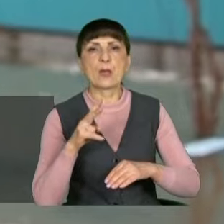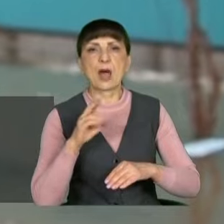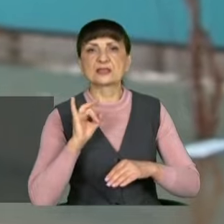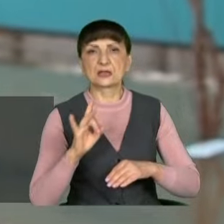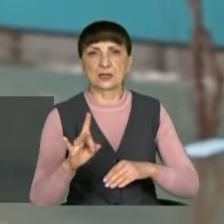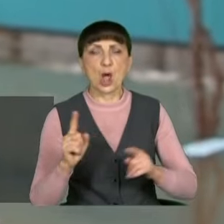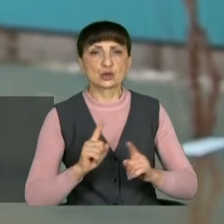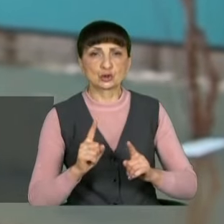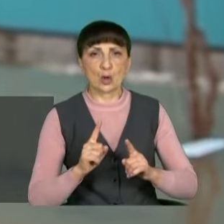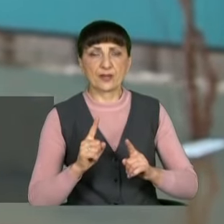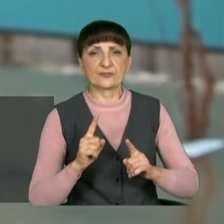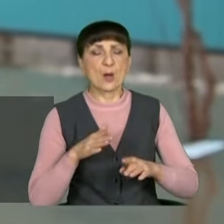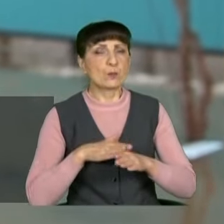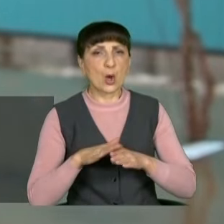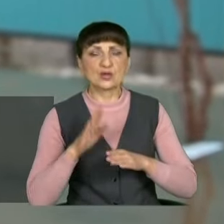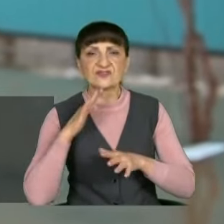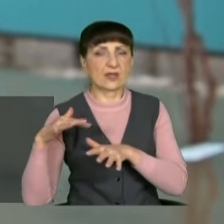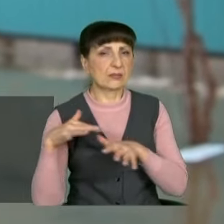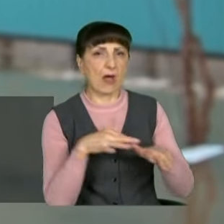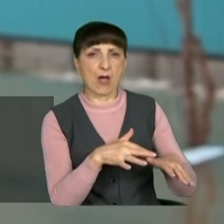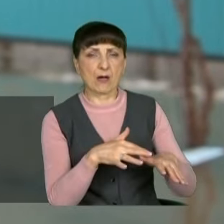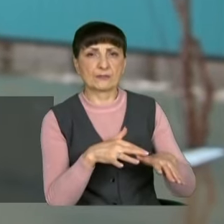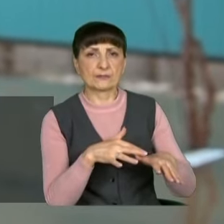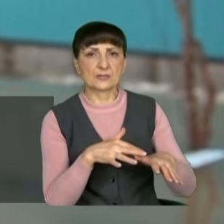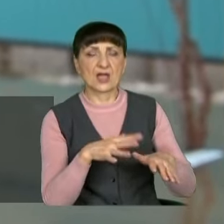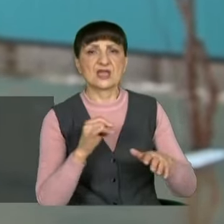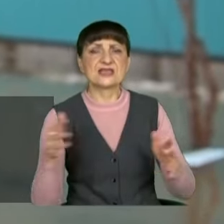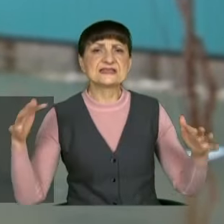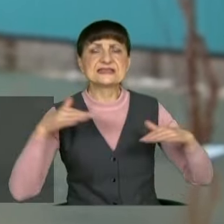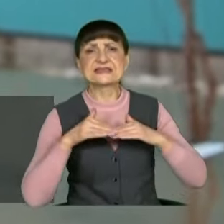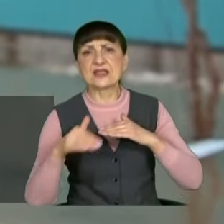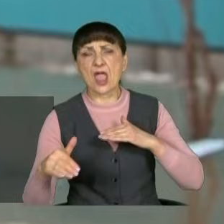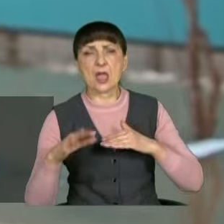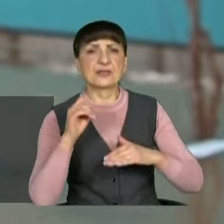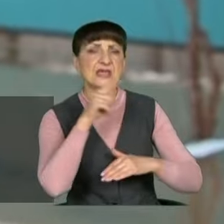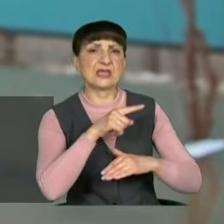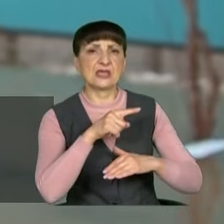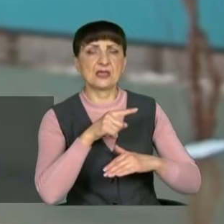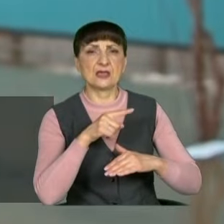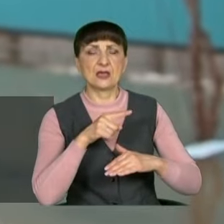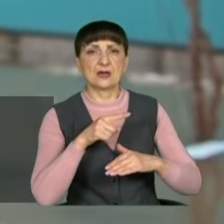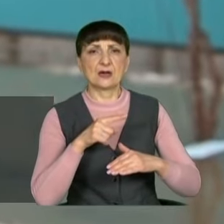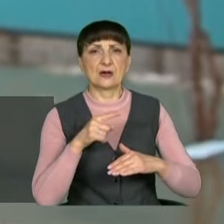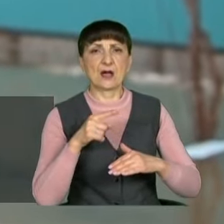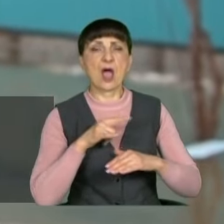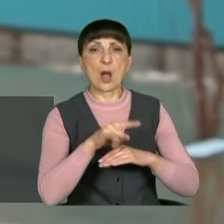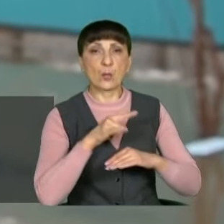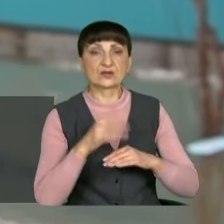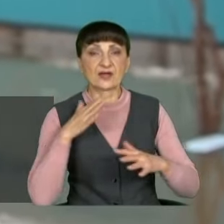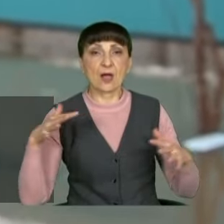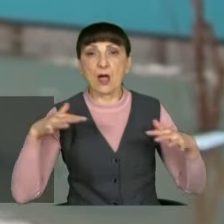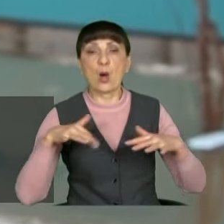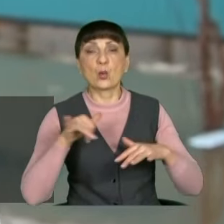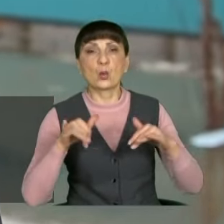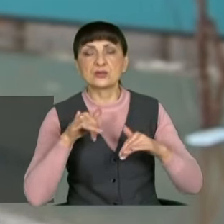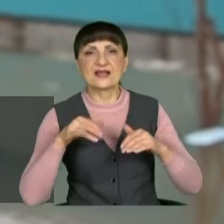чтобы полностью вода, которая будет прибывать и со степи, и со стороны аэропорта, чтобы